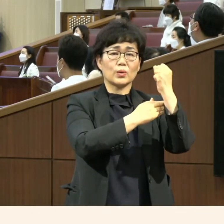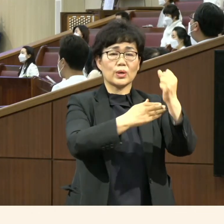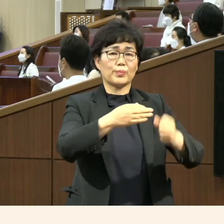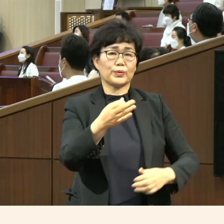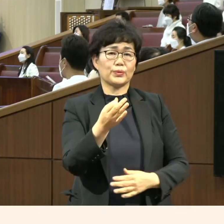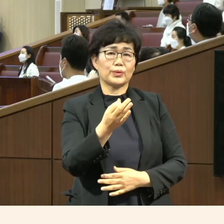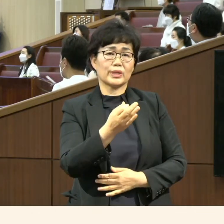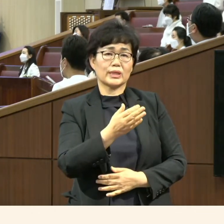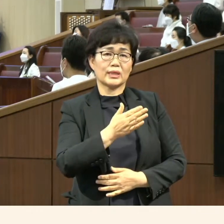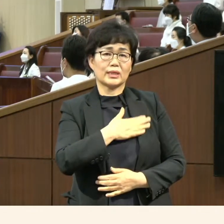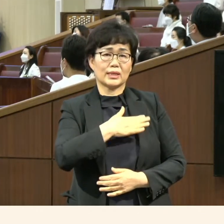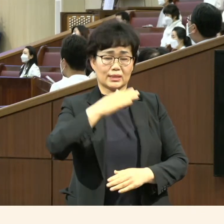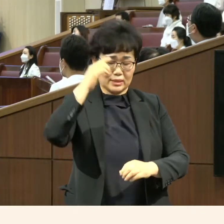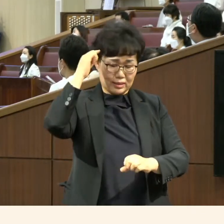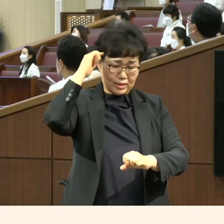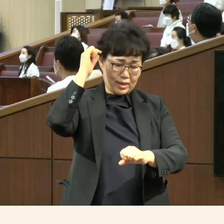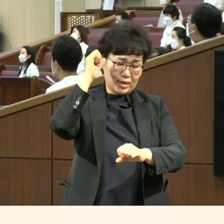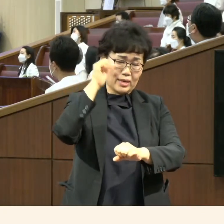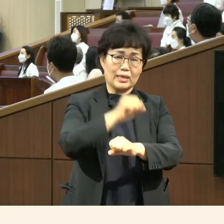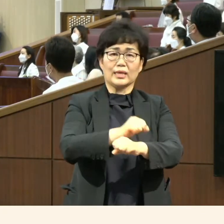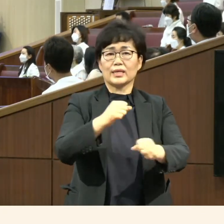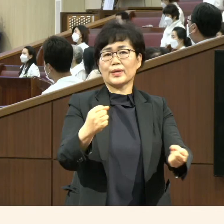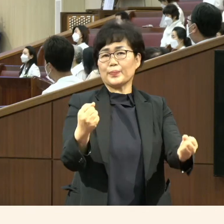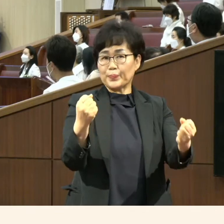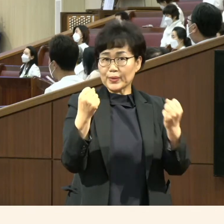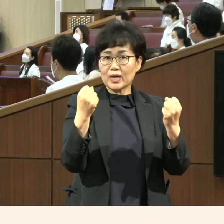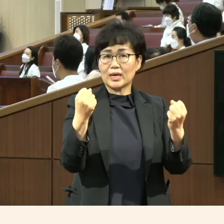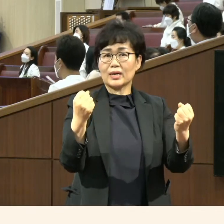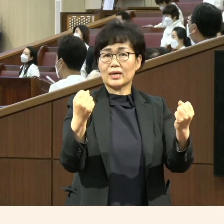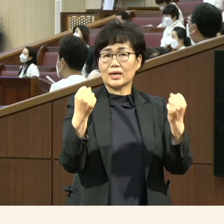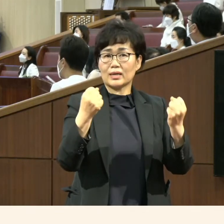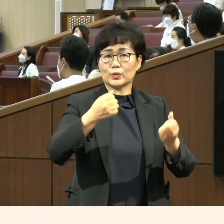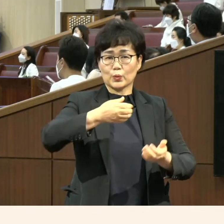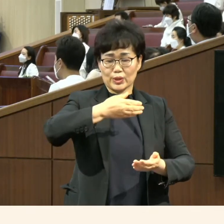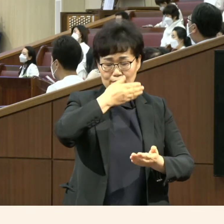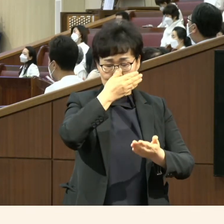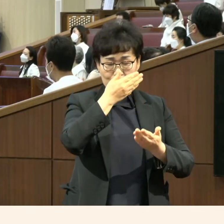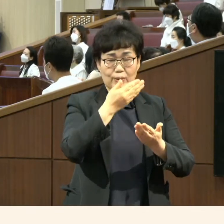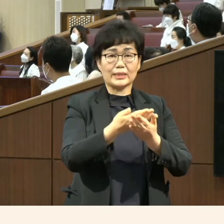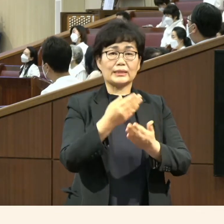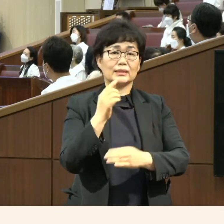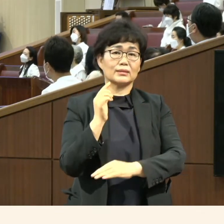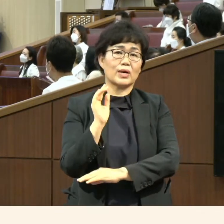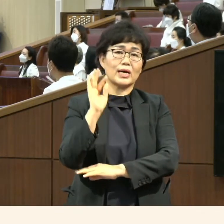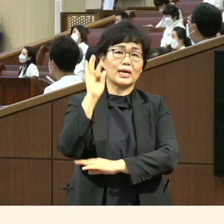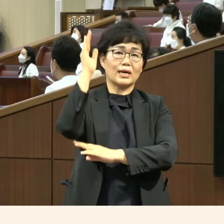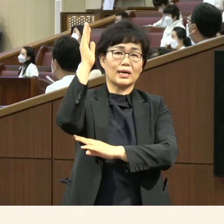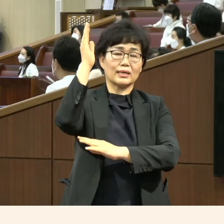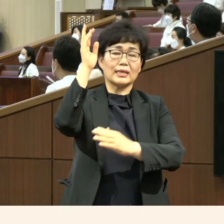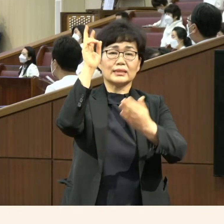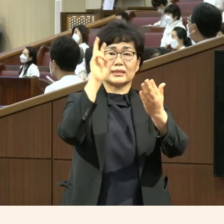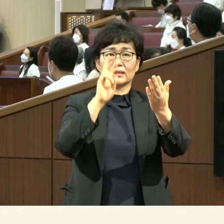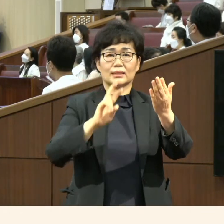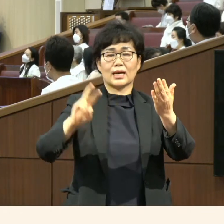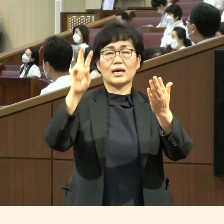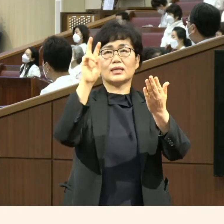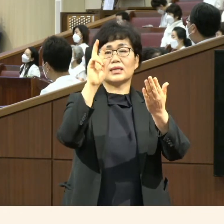능력과 부와 지혜, 힘과 존귀와 영광